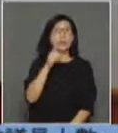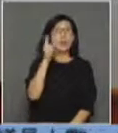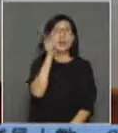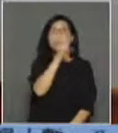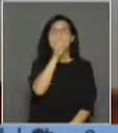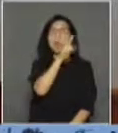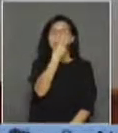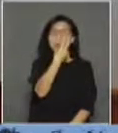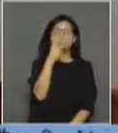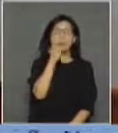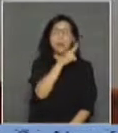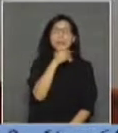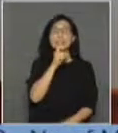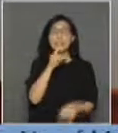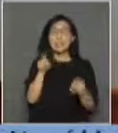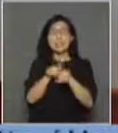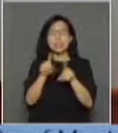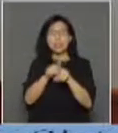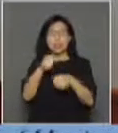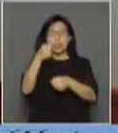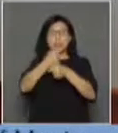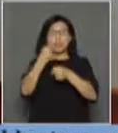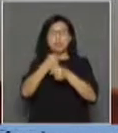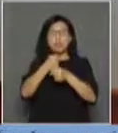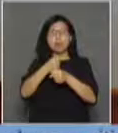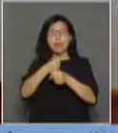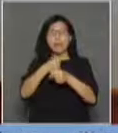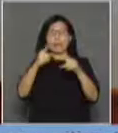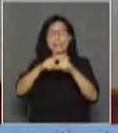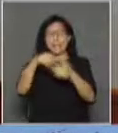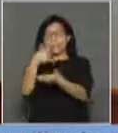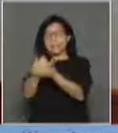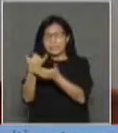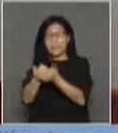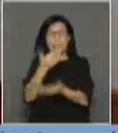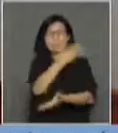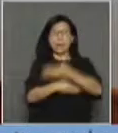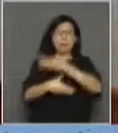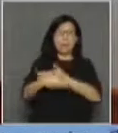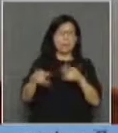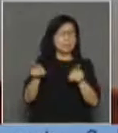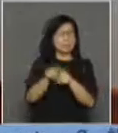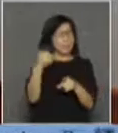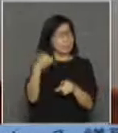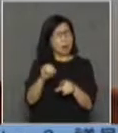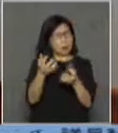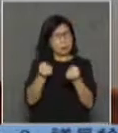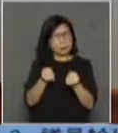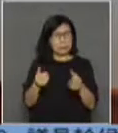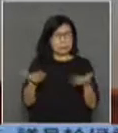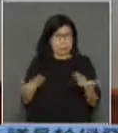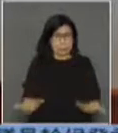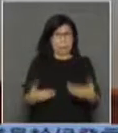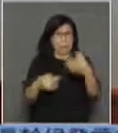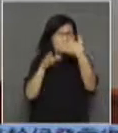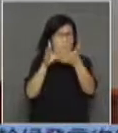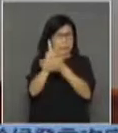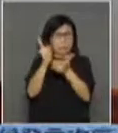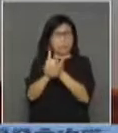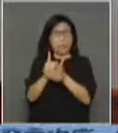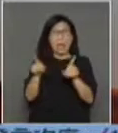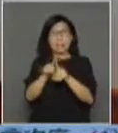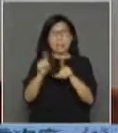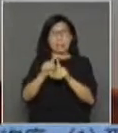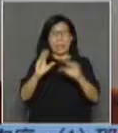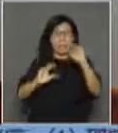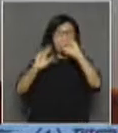有一宗致命的工業意外，情況是不能夠接受。踏入今年，香港的致命工業意